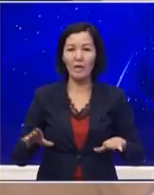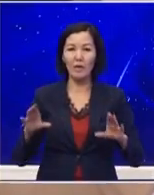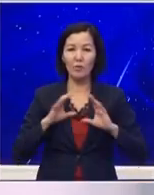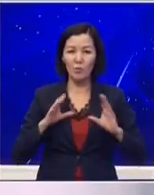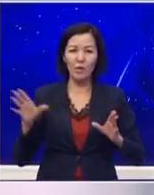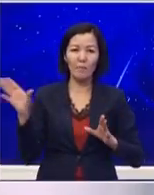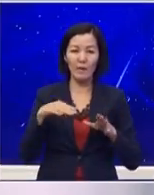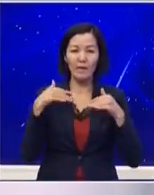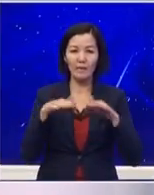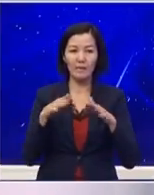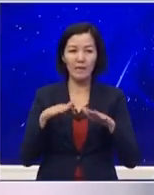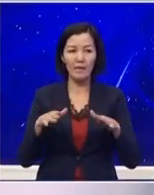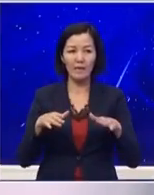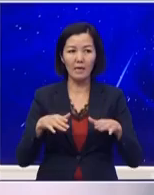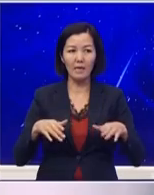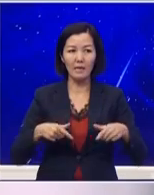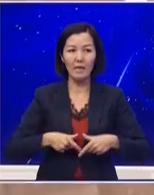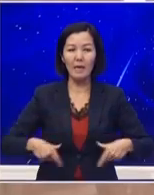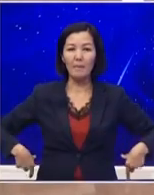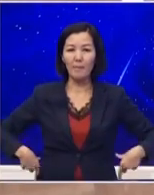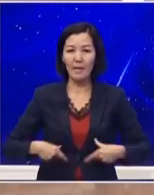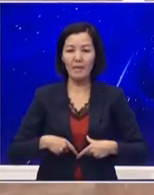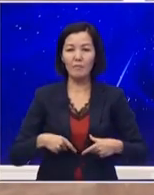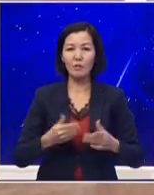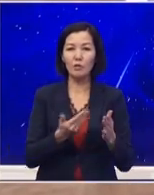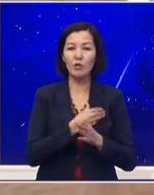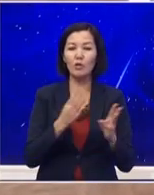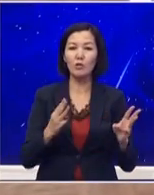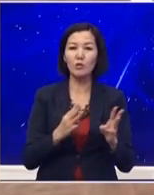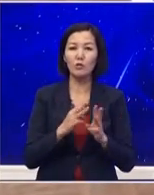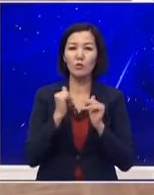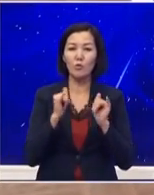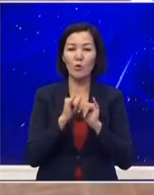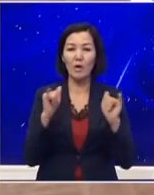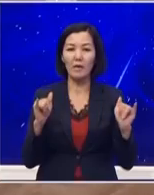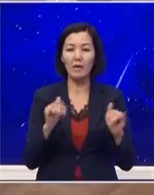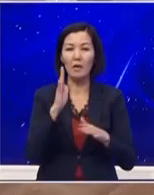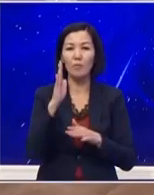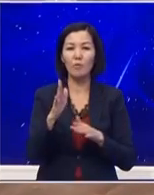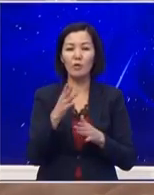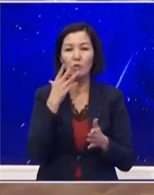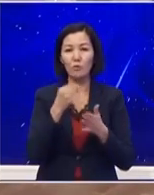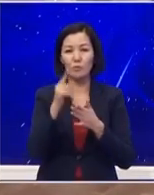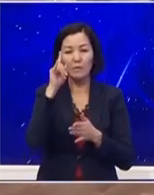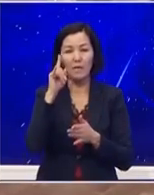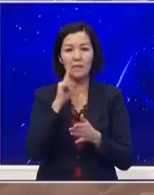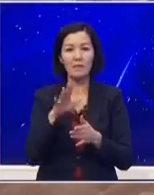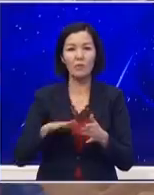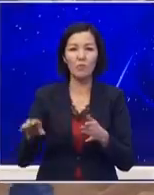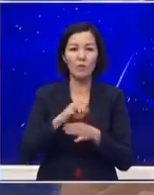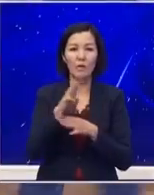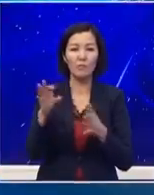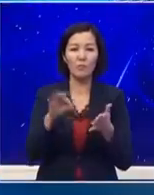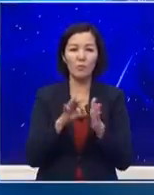шығаруды қолға алды. Айтуларынша тауарларға сұраныс жоғары. Талдықорғанда істерін ілгерілеткендер болашақта отандық өніммен облыс аумағын